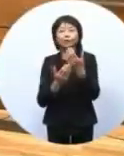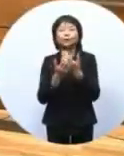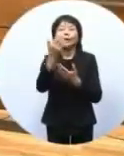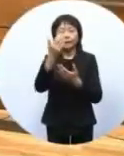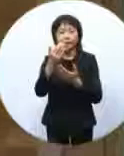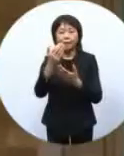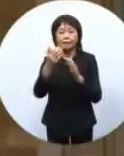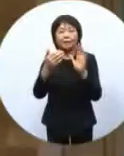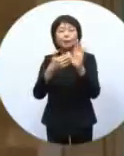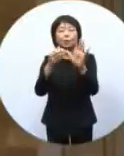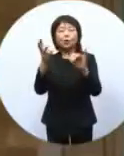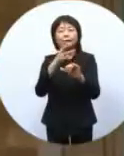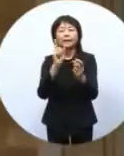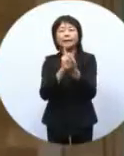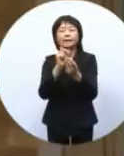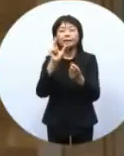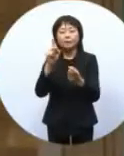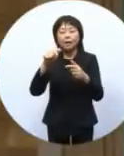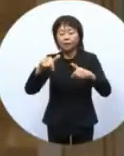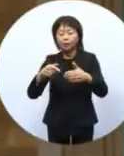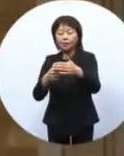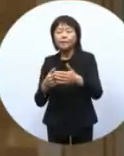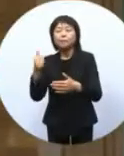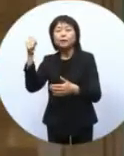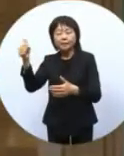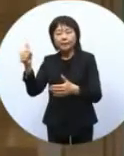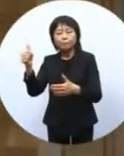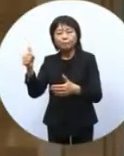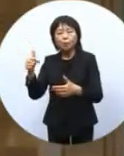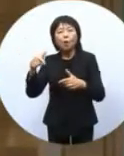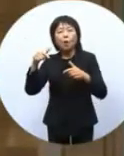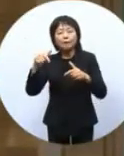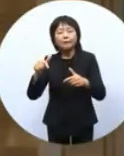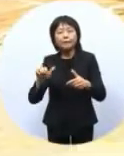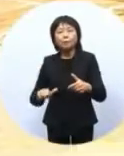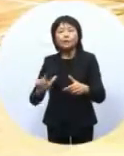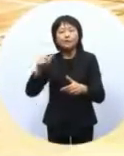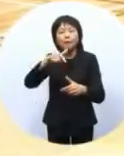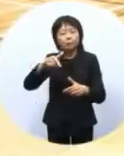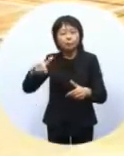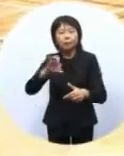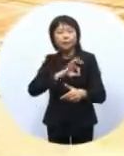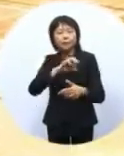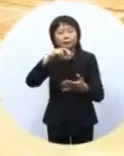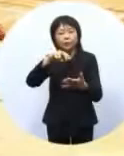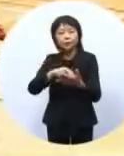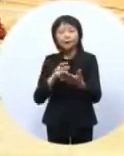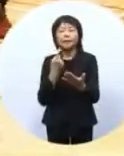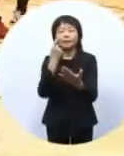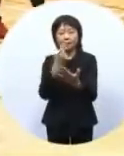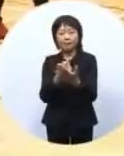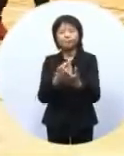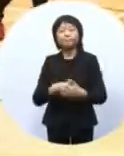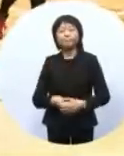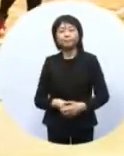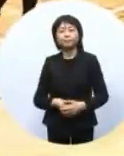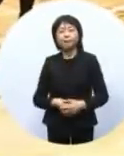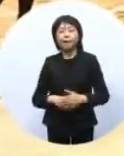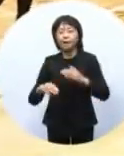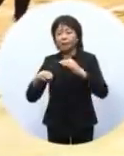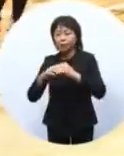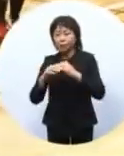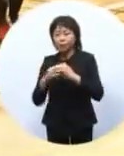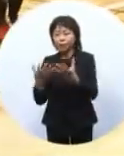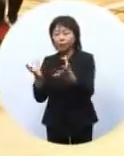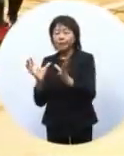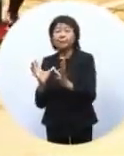防災対策課の西村さんも市のバスケ部の部員として参加します。 同僚とチームを組